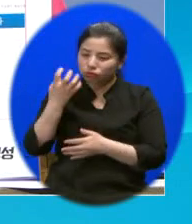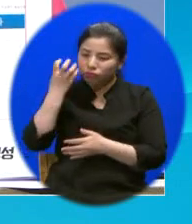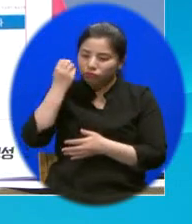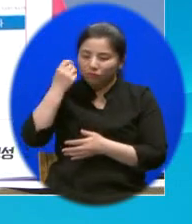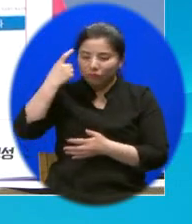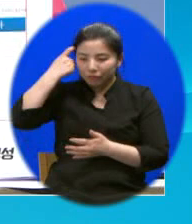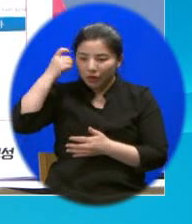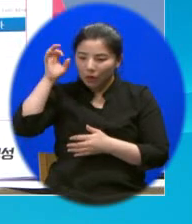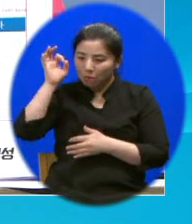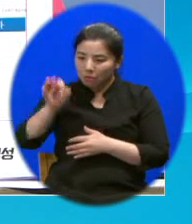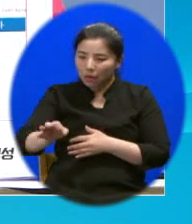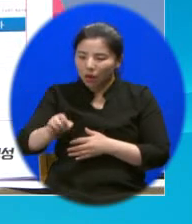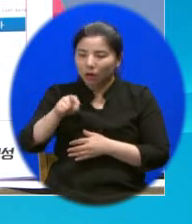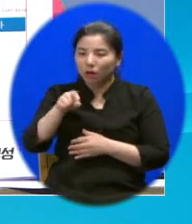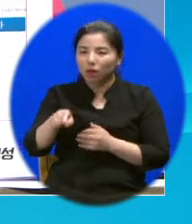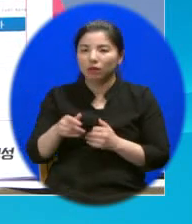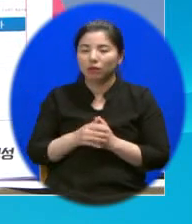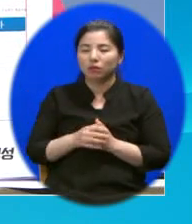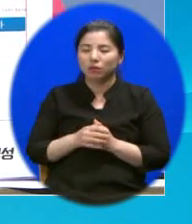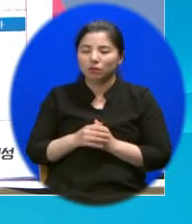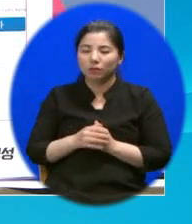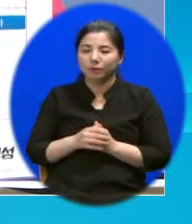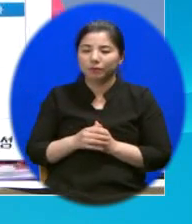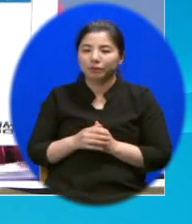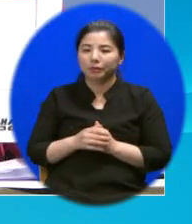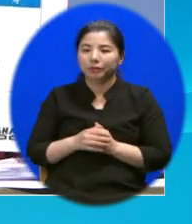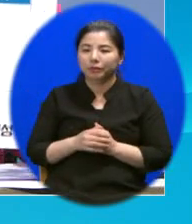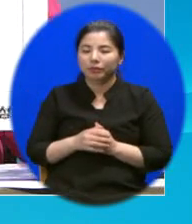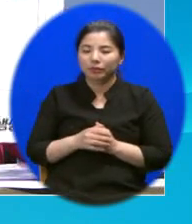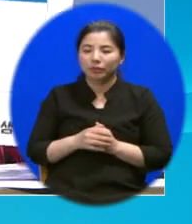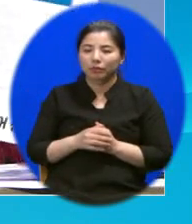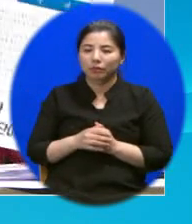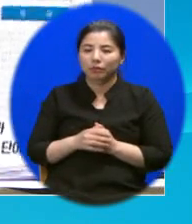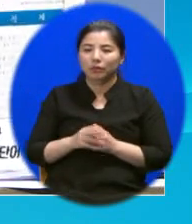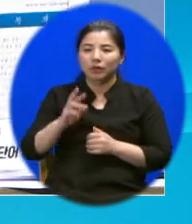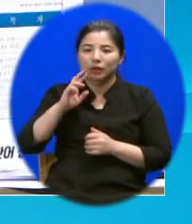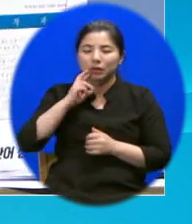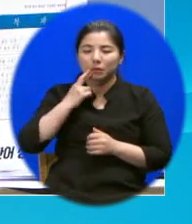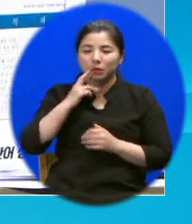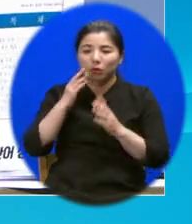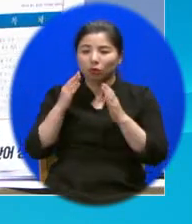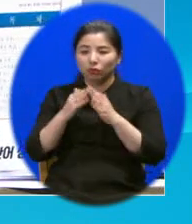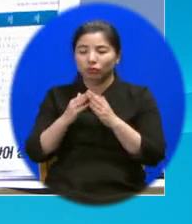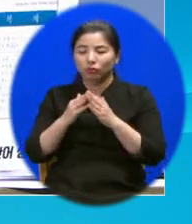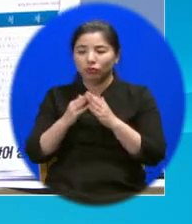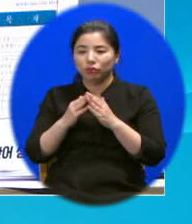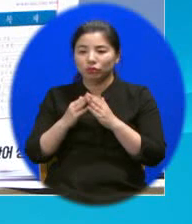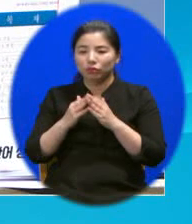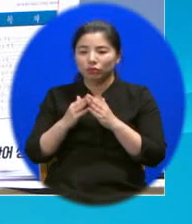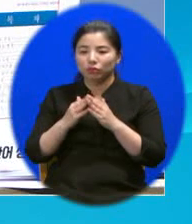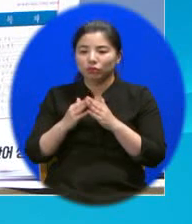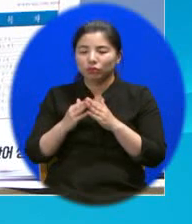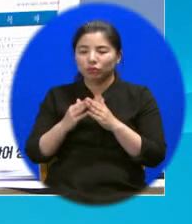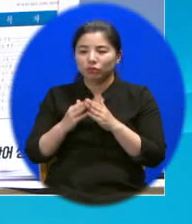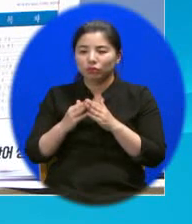확인해보니까 이것이 그 음성군 에서 j